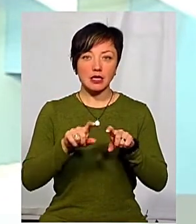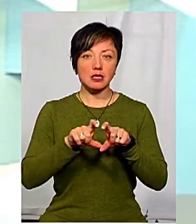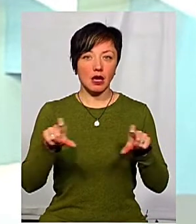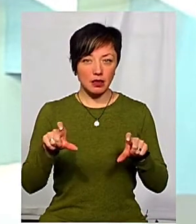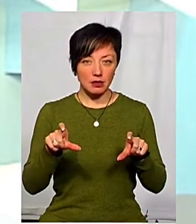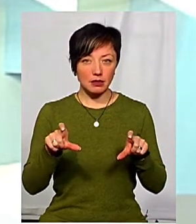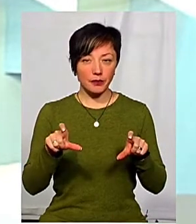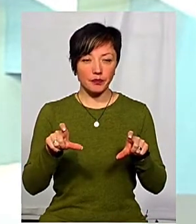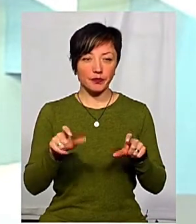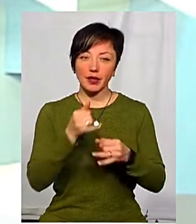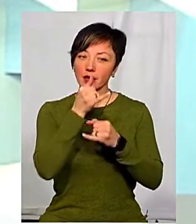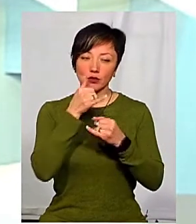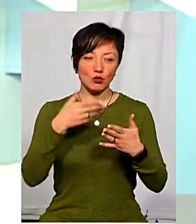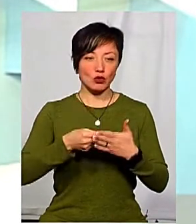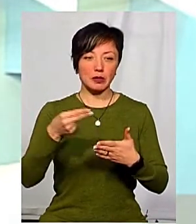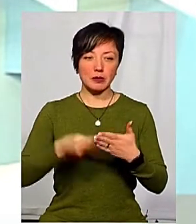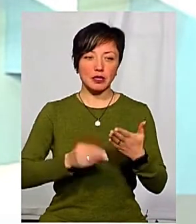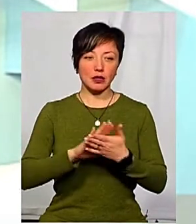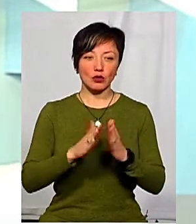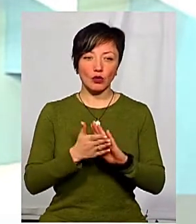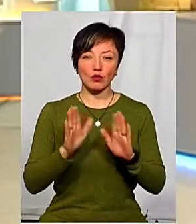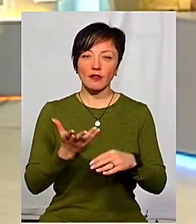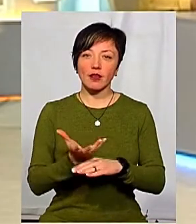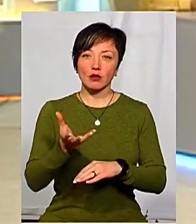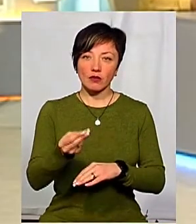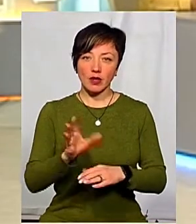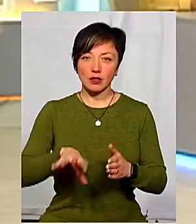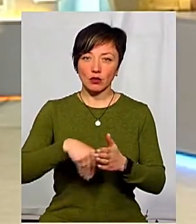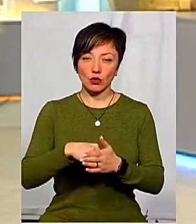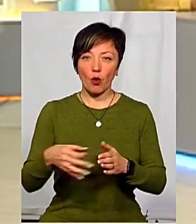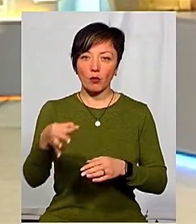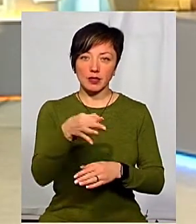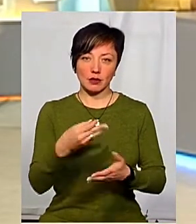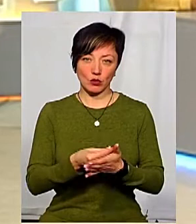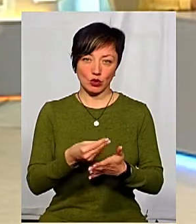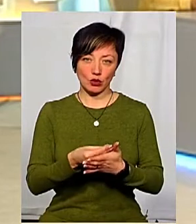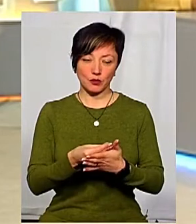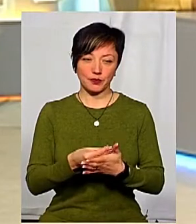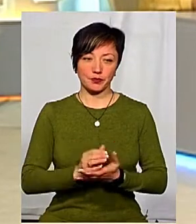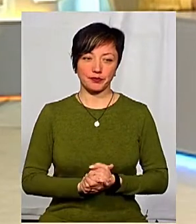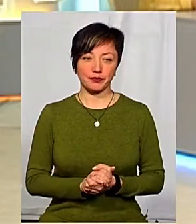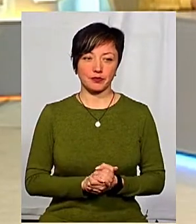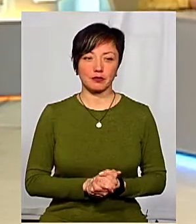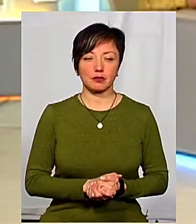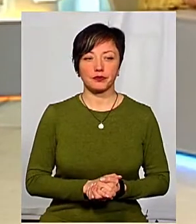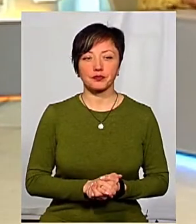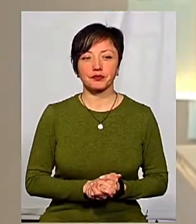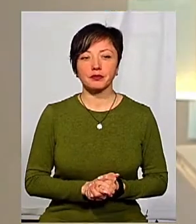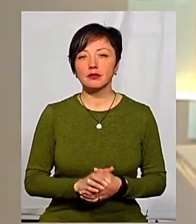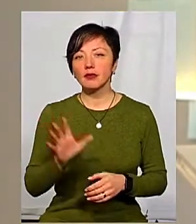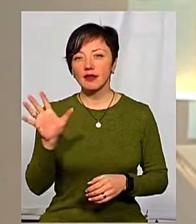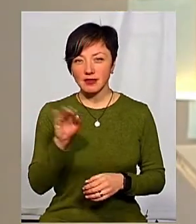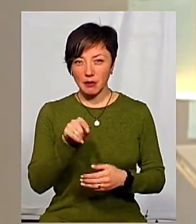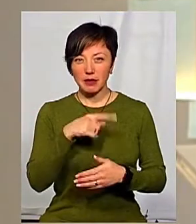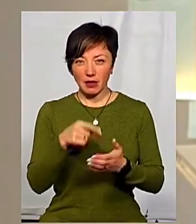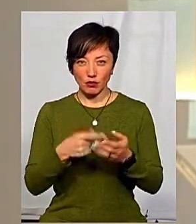заклад не зможе підписати договір і буде фінансуватися за рахунок коштів обласного бюджету. Тобто все питання в тому,